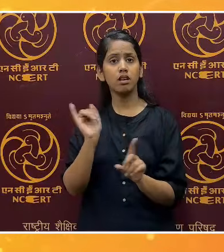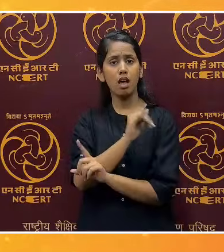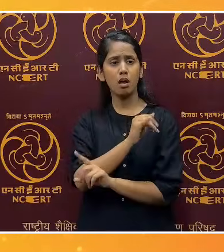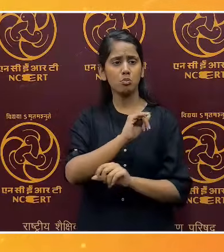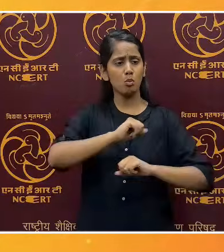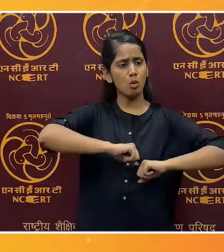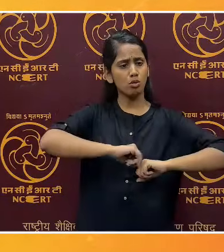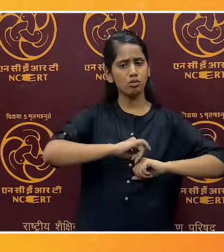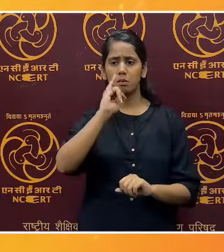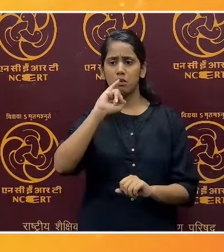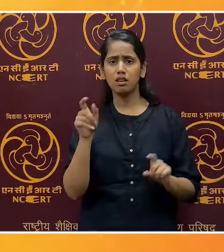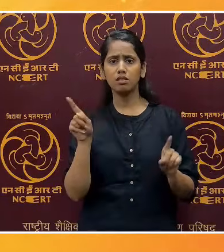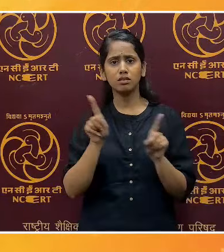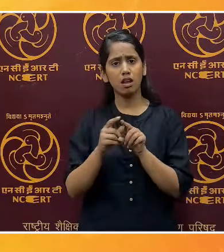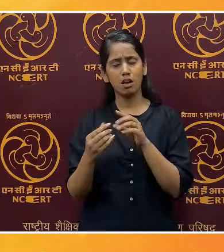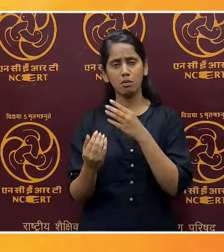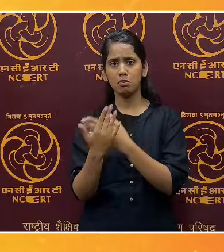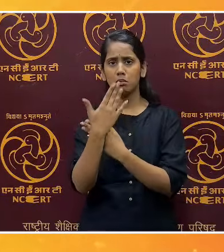है जैसा।